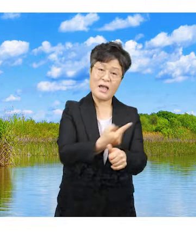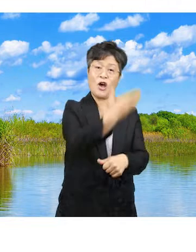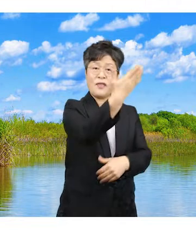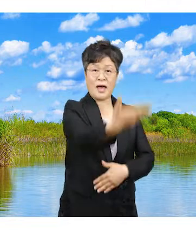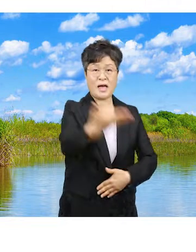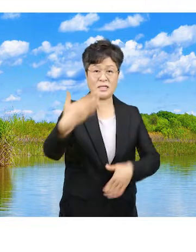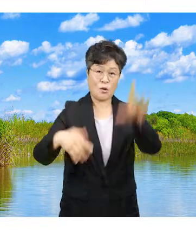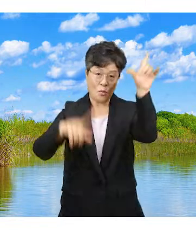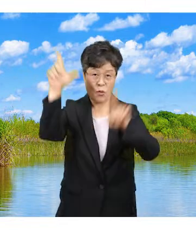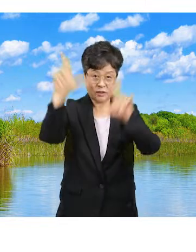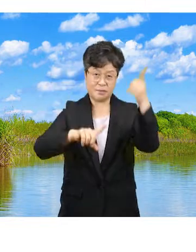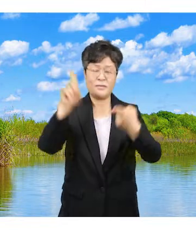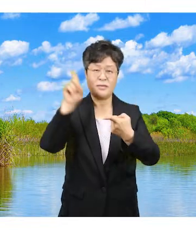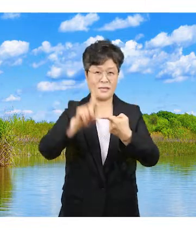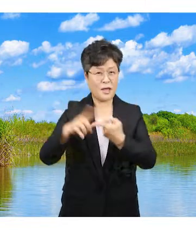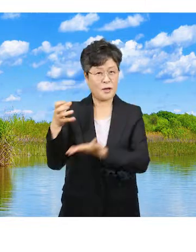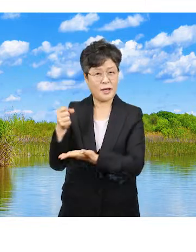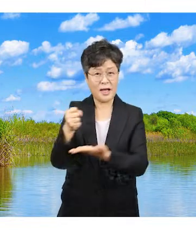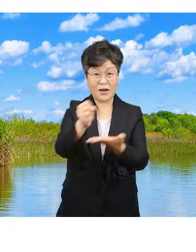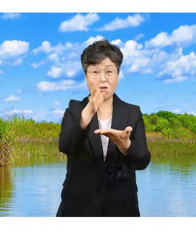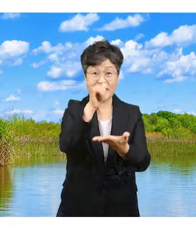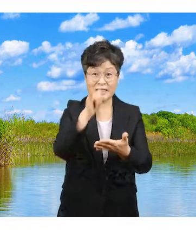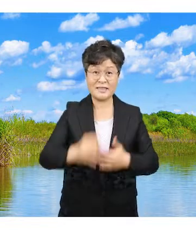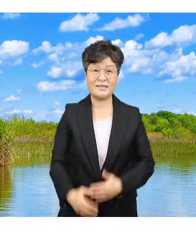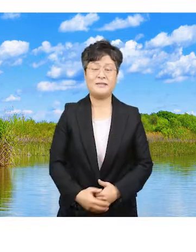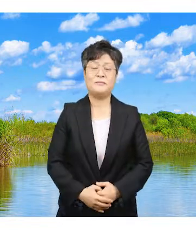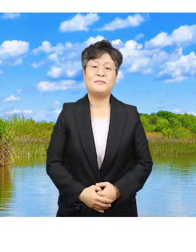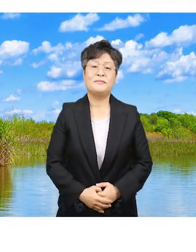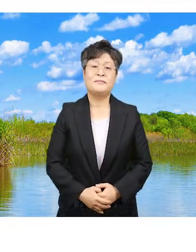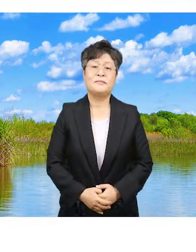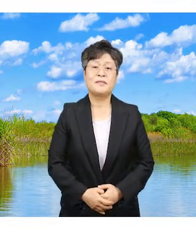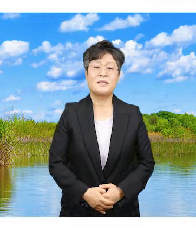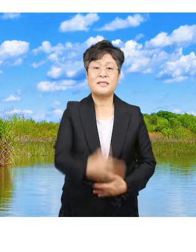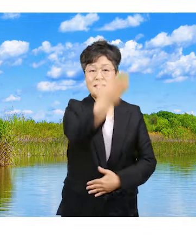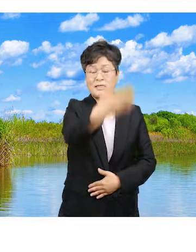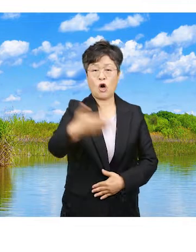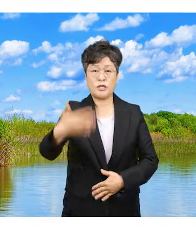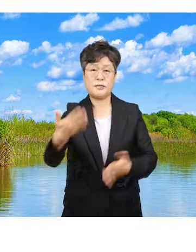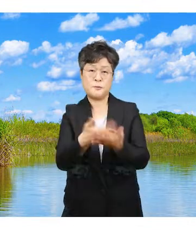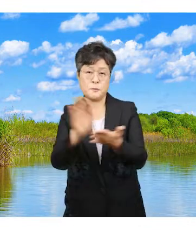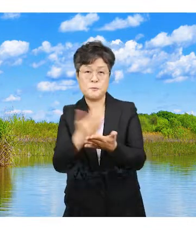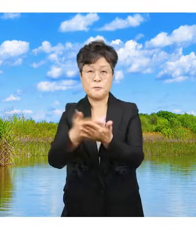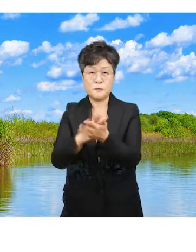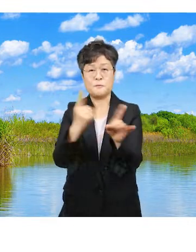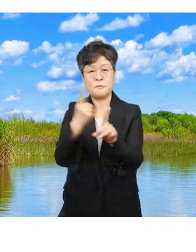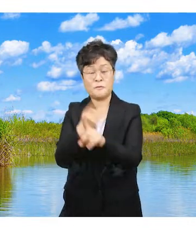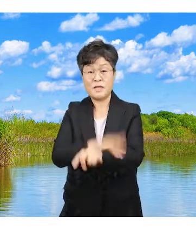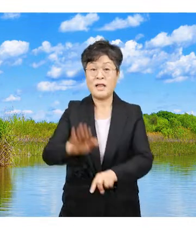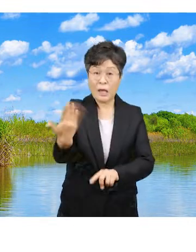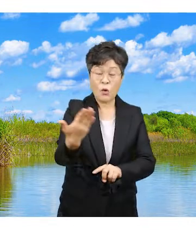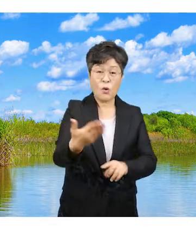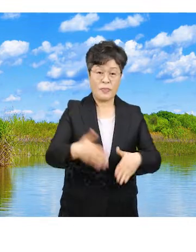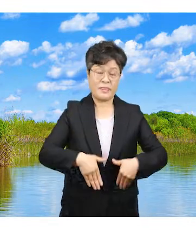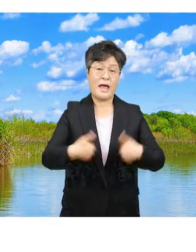모습들을 그대로 간직하고 있는 그런 천이기도 하답니다. 지금 이제 원천천이 굉장히 정비가 좀 잘 돼 있고요. 또 수원